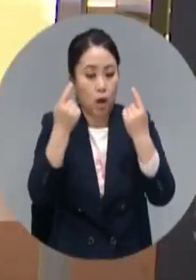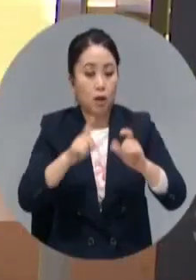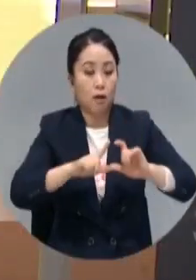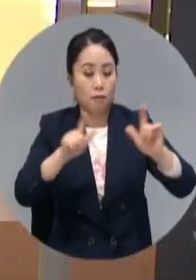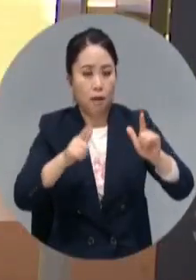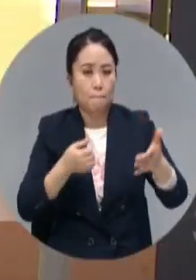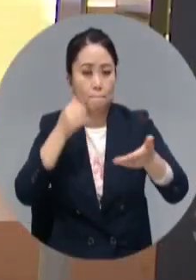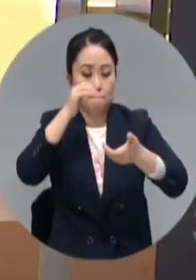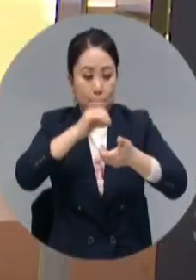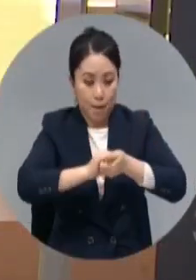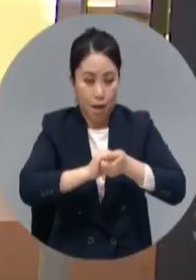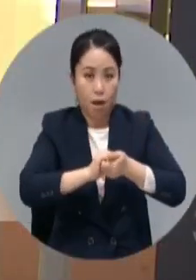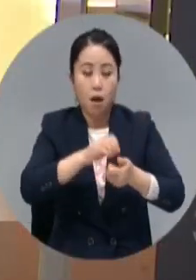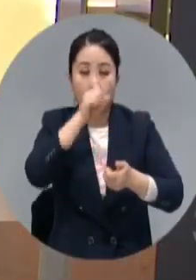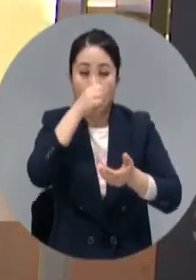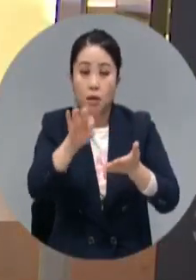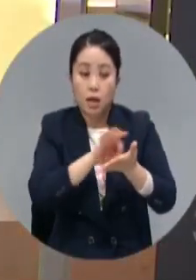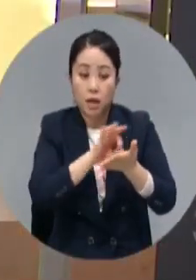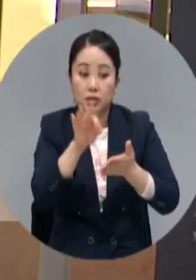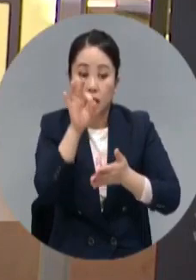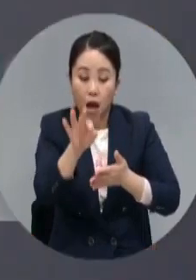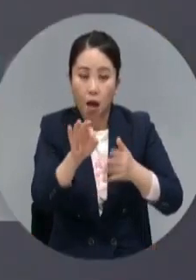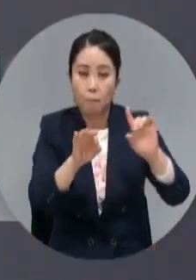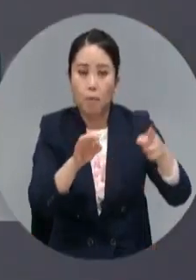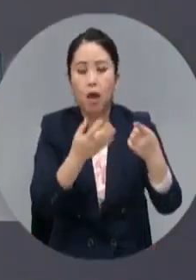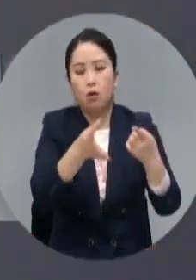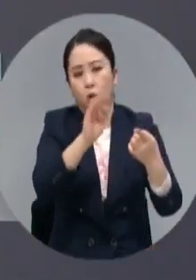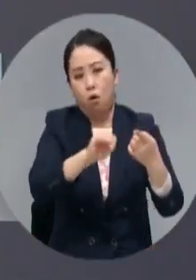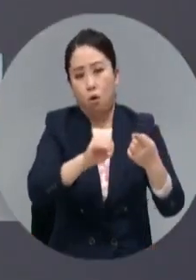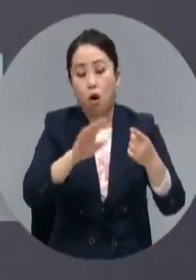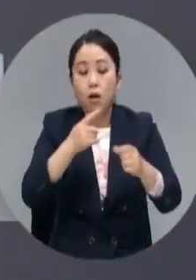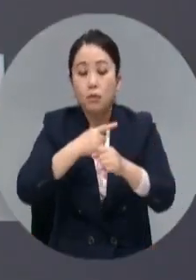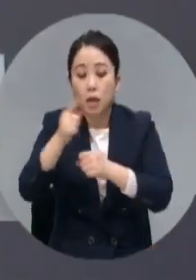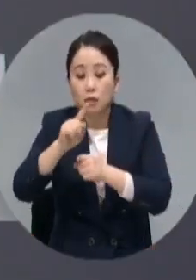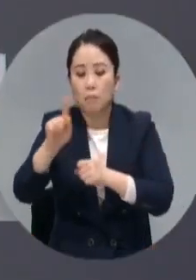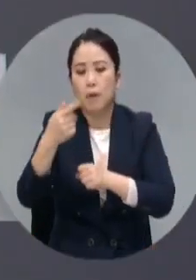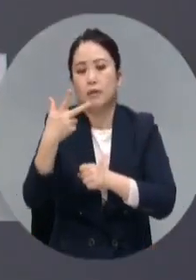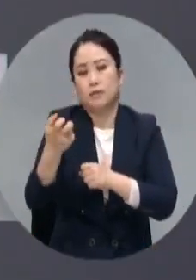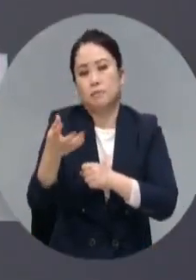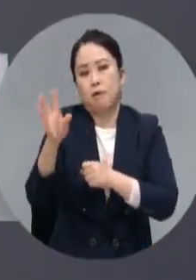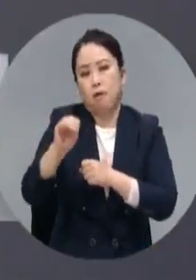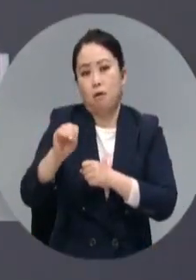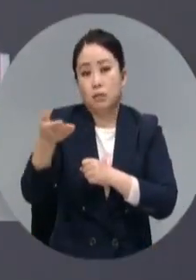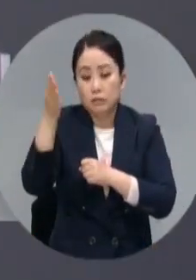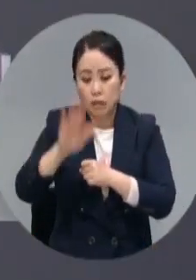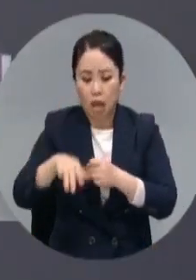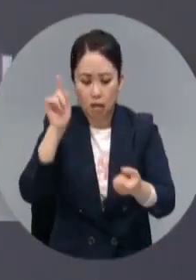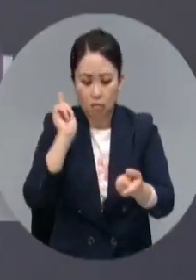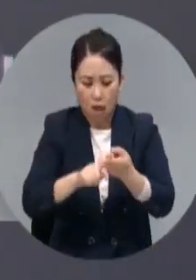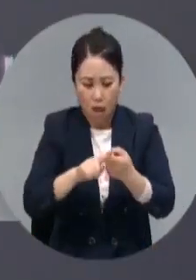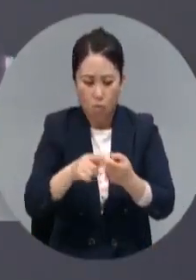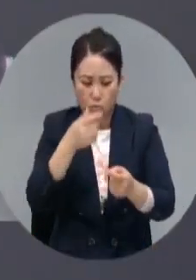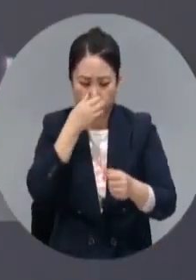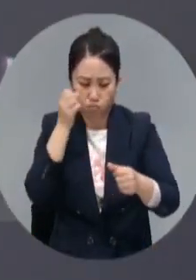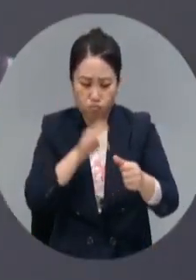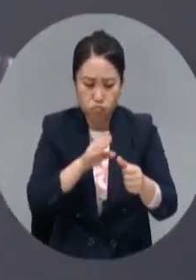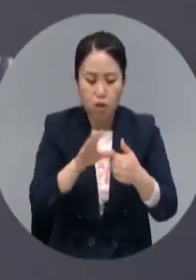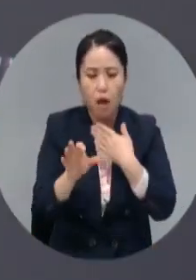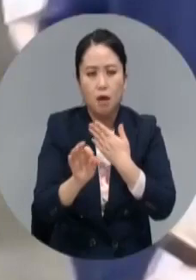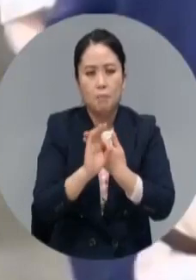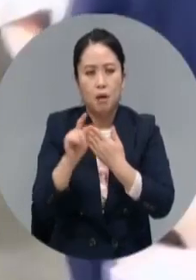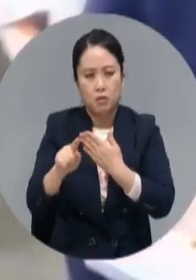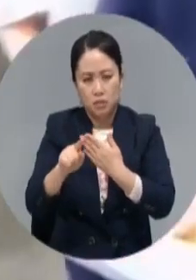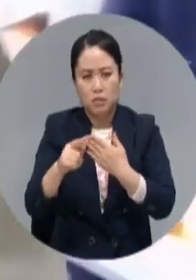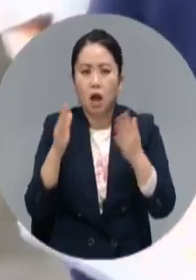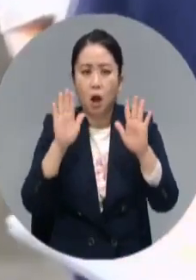예산 100억 원을 내년 172억 원으로 늘리기로 했지만 이대로라면 내년에도 비슷한 상황이 벌어질 가능성이 커보입니다